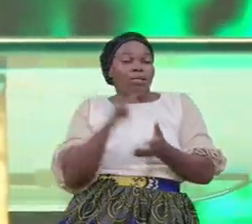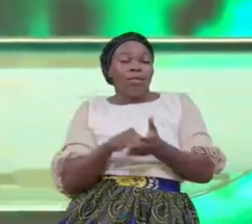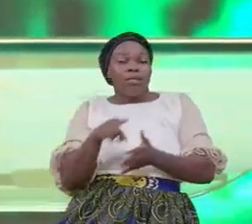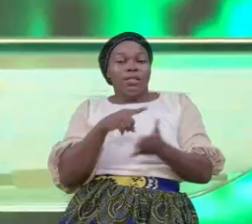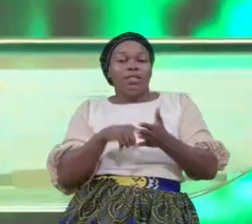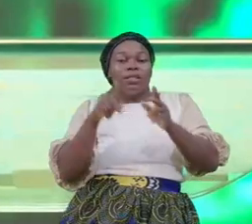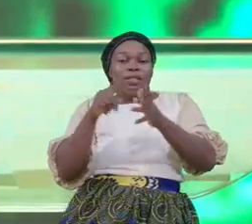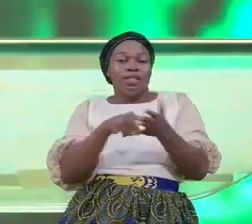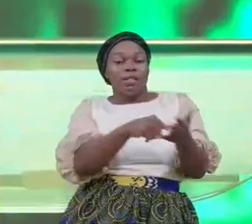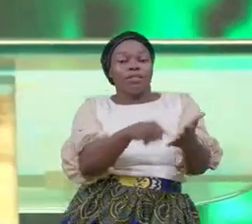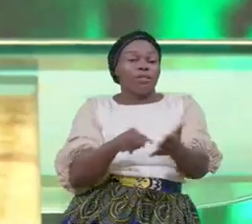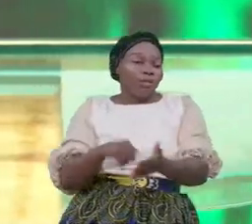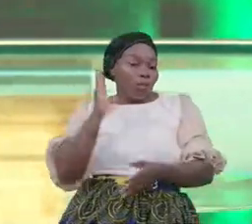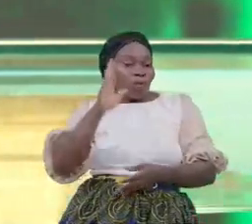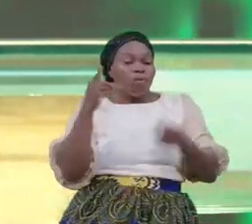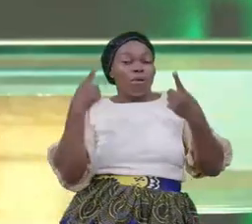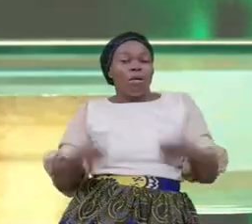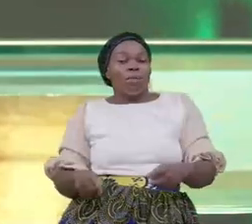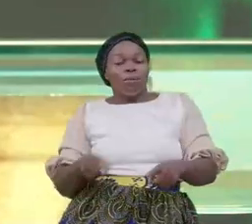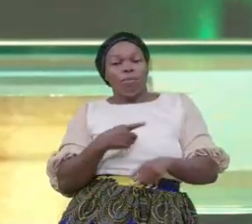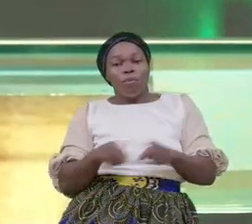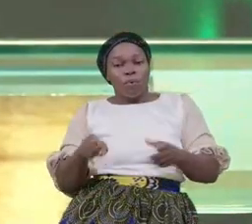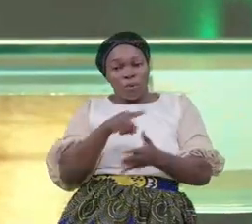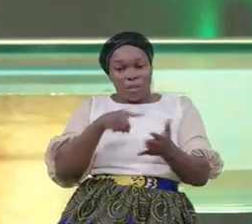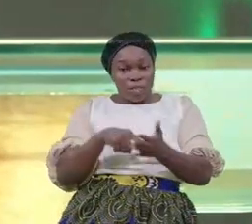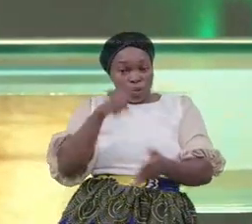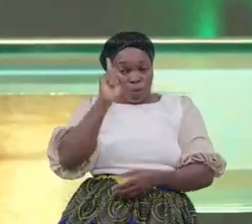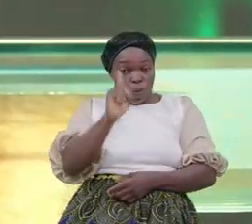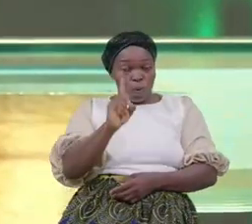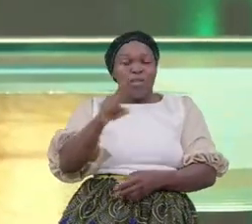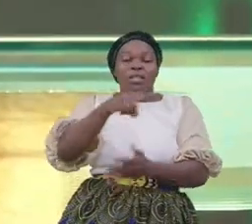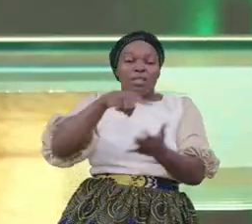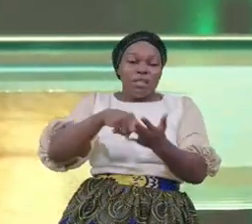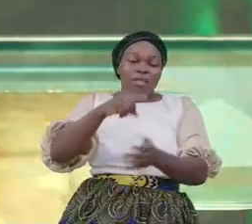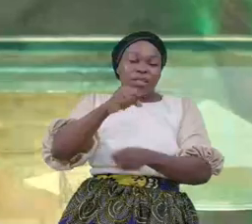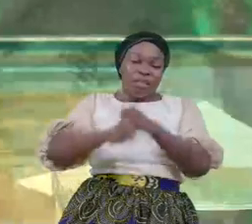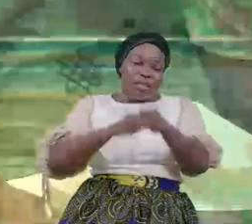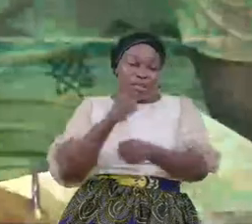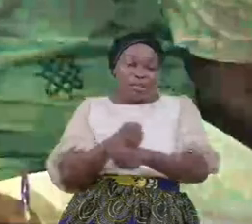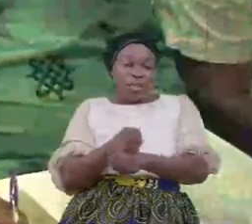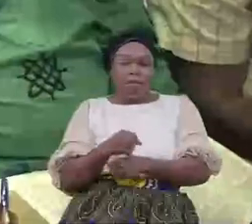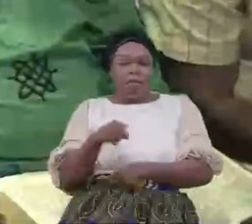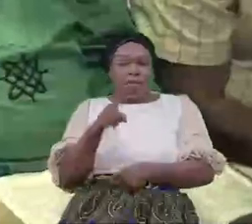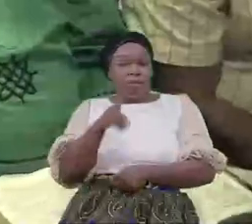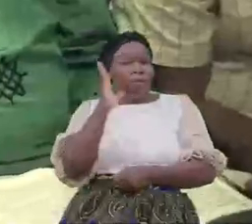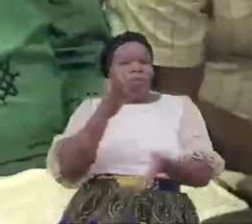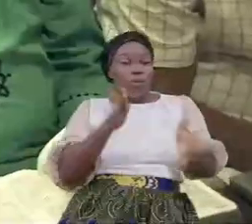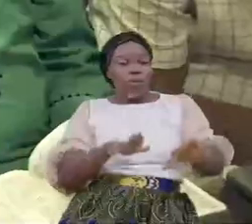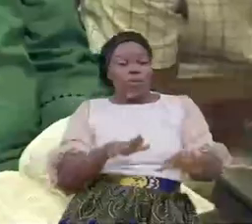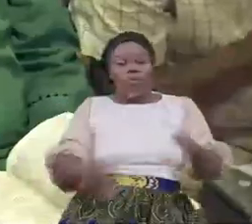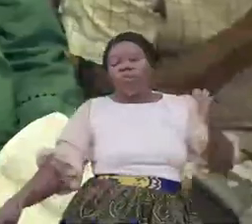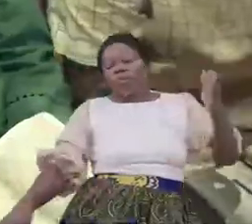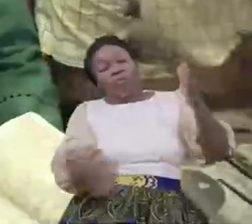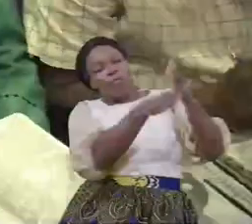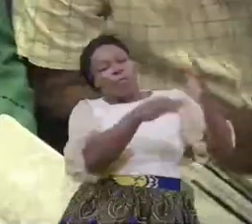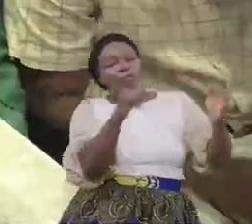parlez pas de prophétie. Soyez prudents. Hein. Ceci là, on dit que cette année, ils ont dit que tu vas mourir. Jetez ça